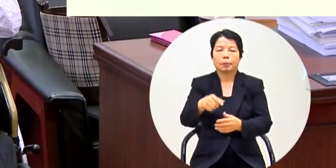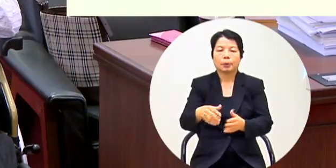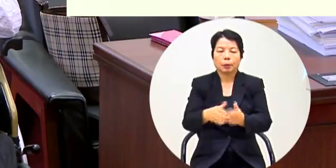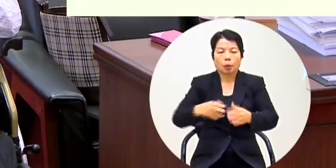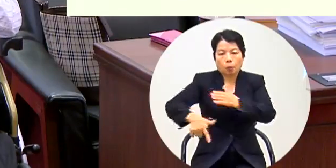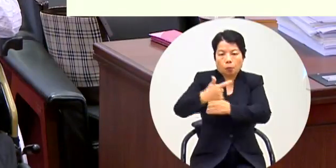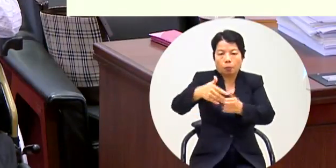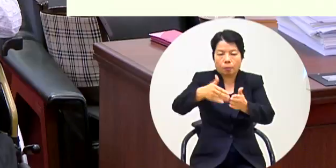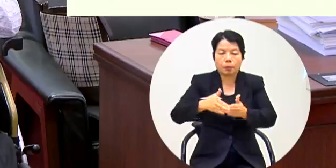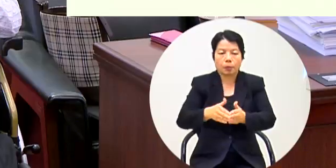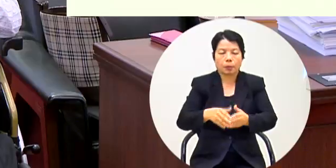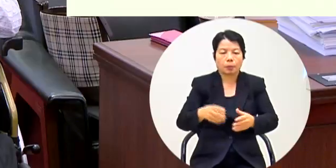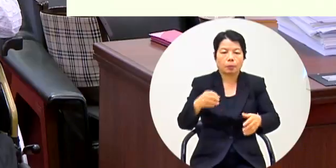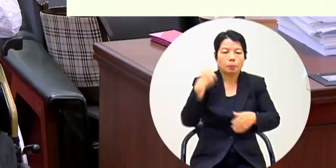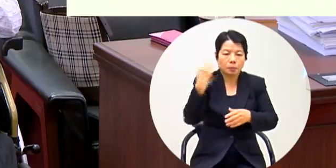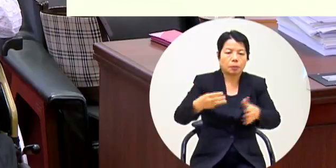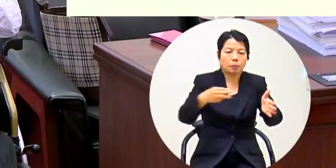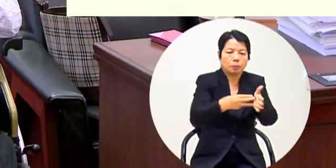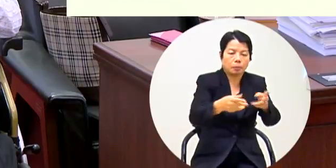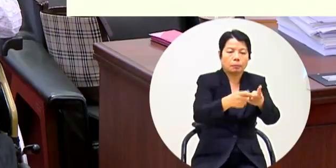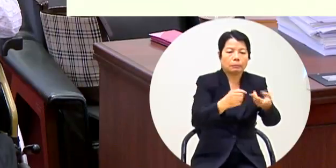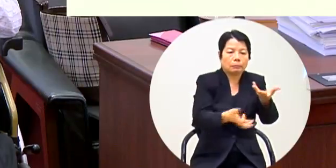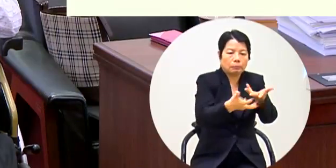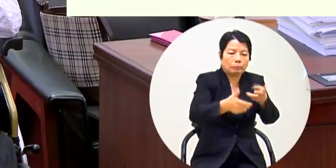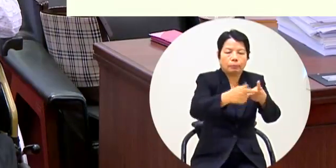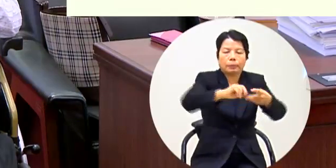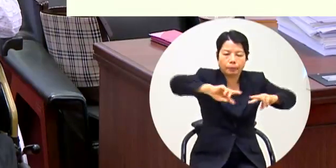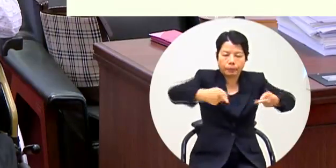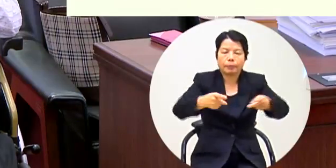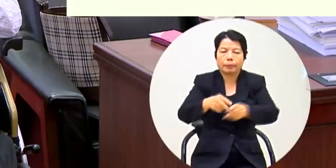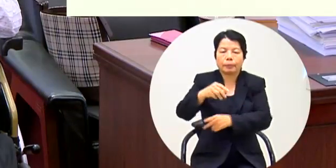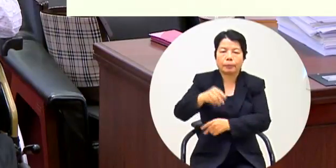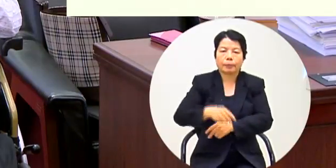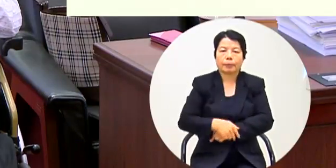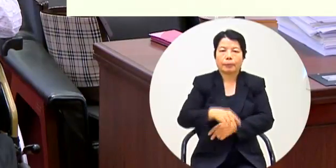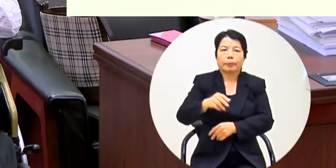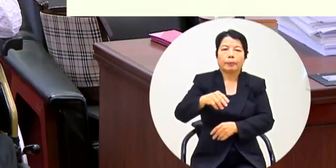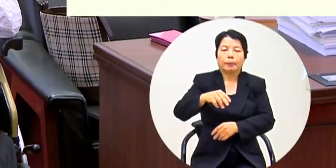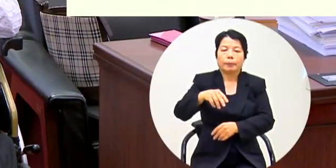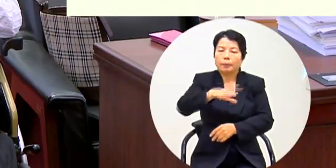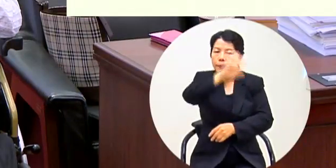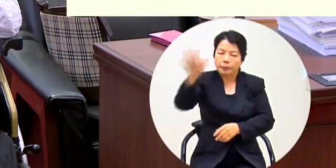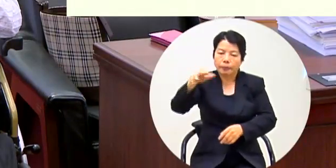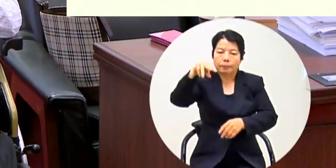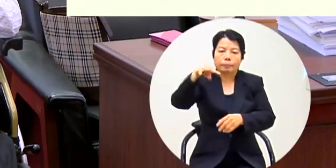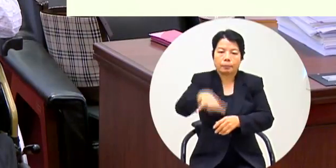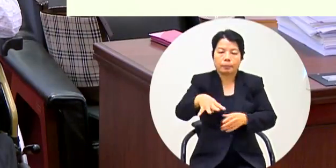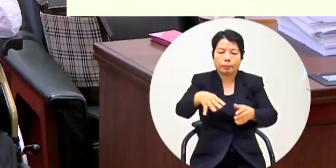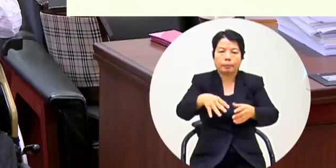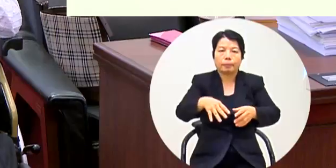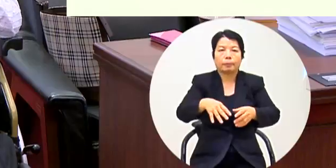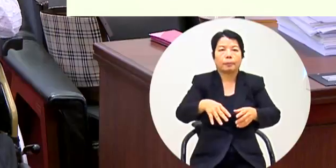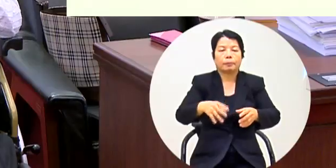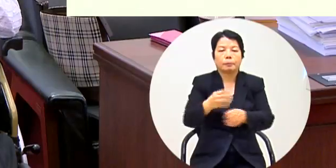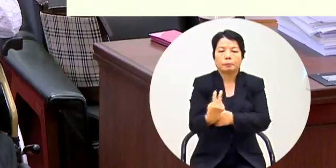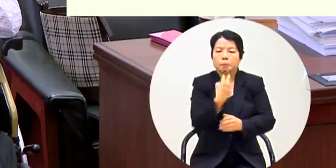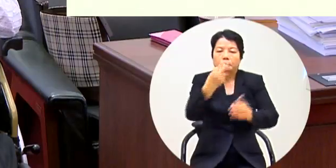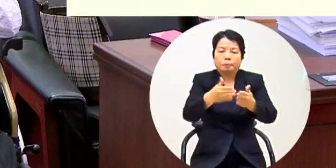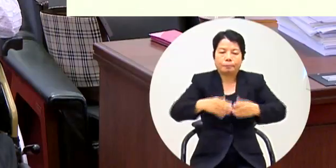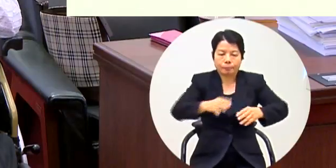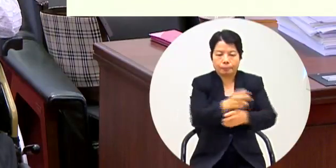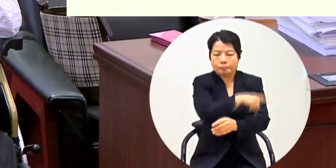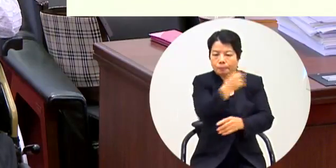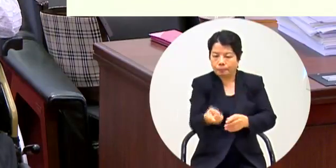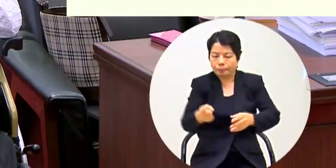成天然气的这样一个机组哈来做发电。我想这个对于改善未来固定污染源的这